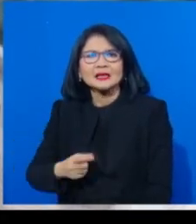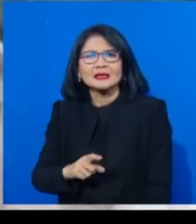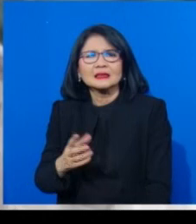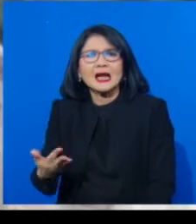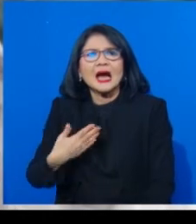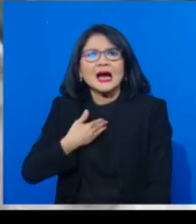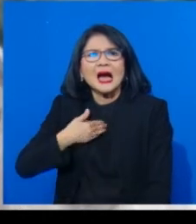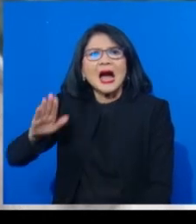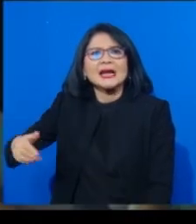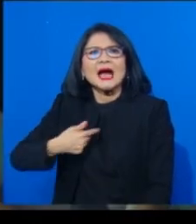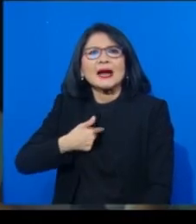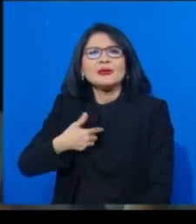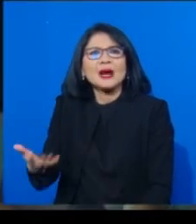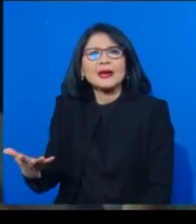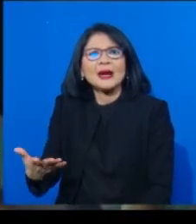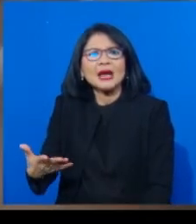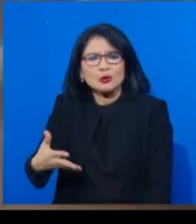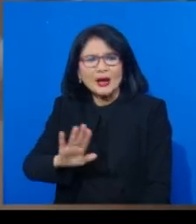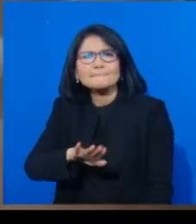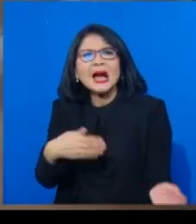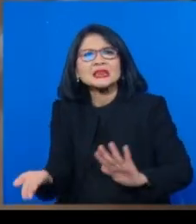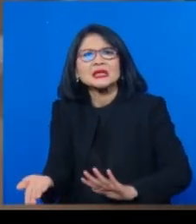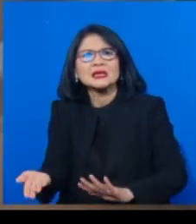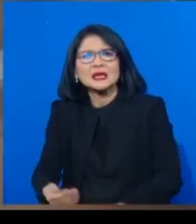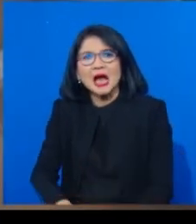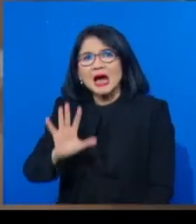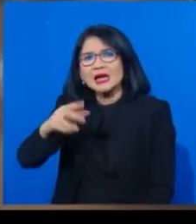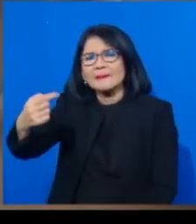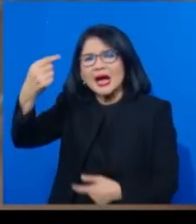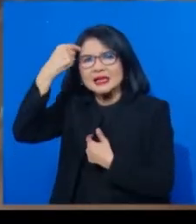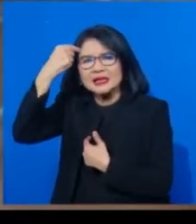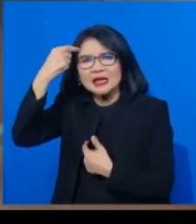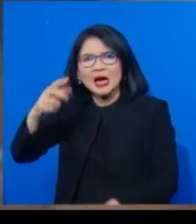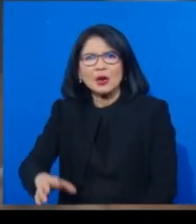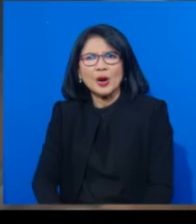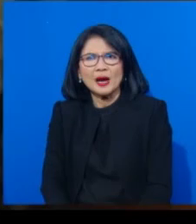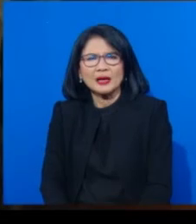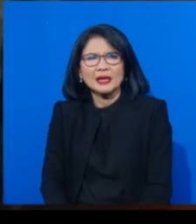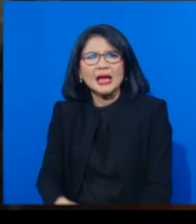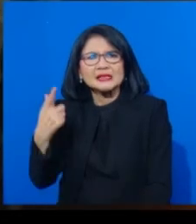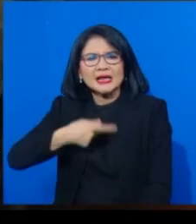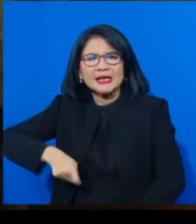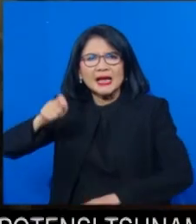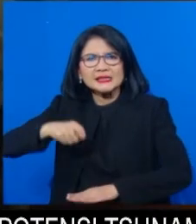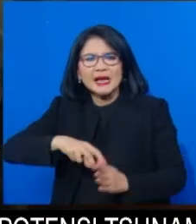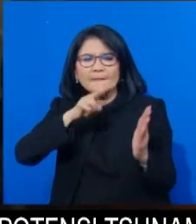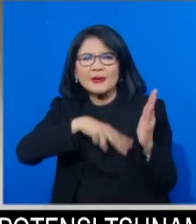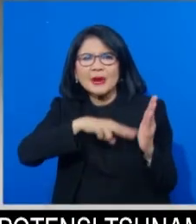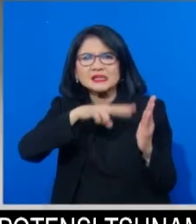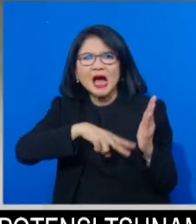yang sudah mereka bunuh. Diketahui kelima terdakwa pembunuhan Brigadir Yosua sudah menjalani sidang pembacaan